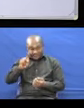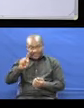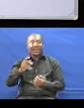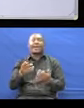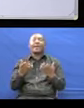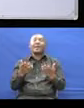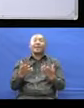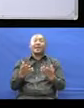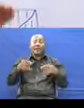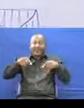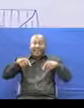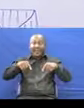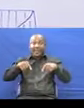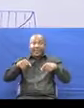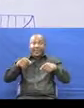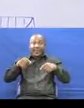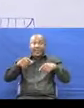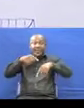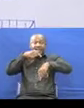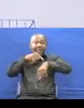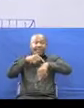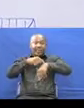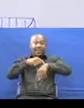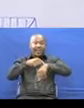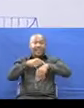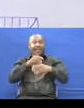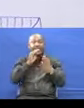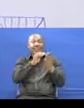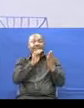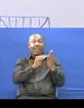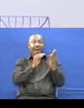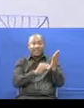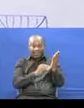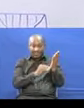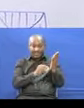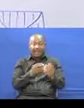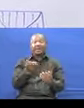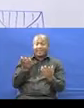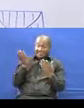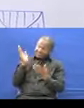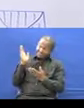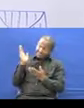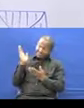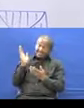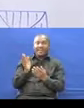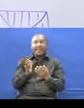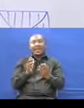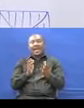kipindi chetu cha Hisabati. Kama kawaida Hisabati. Darasa la ngapi? Darasa la